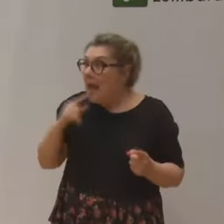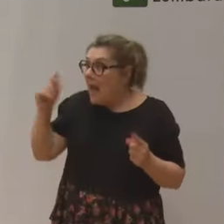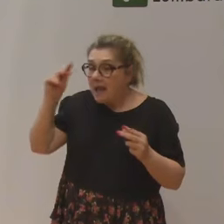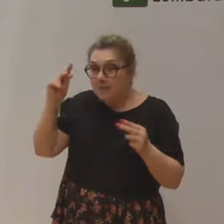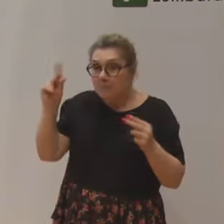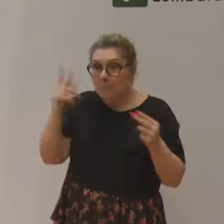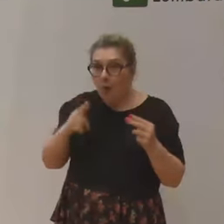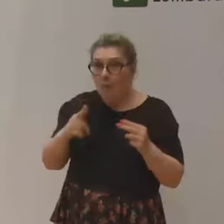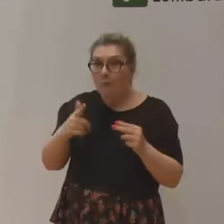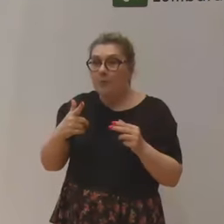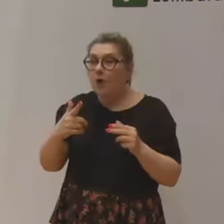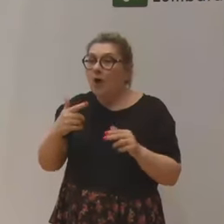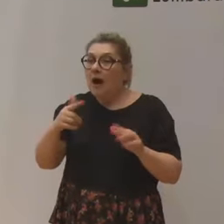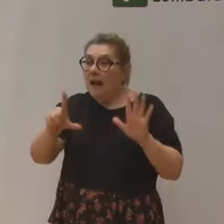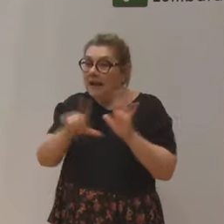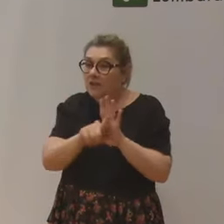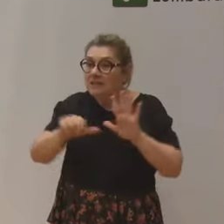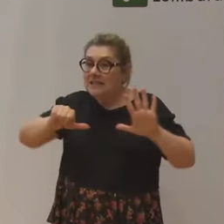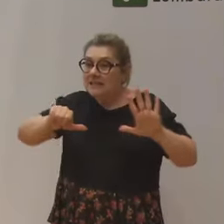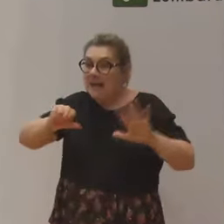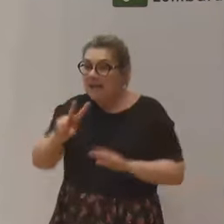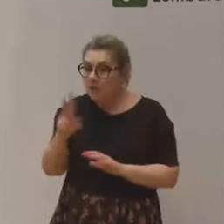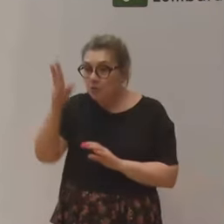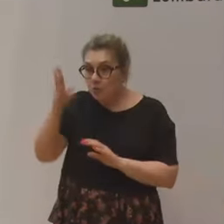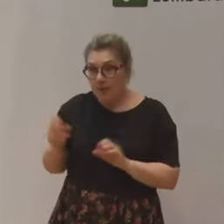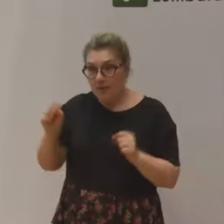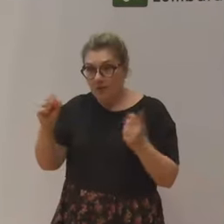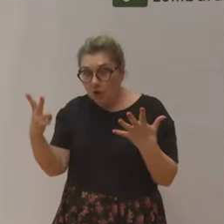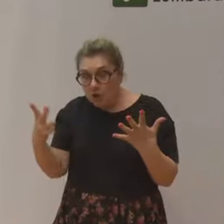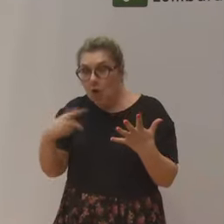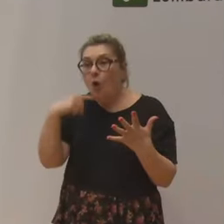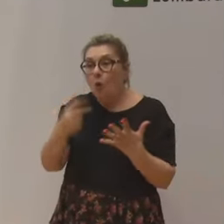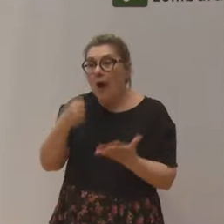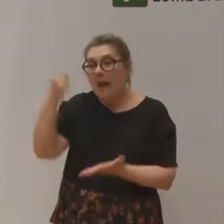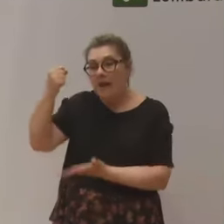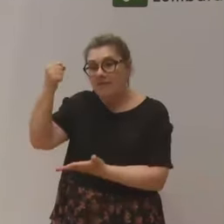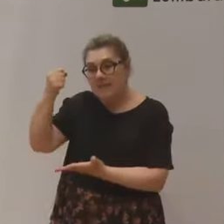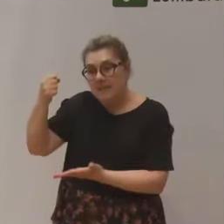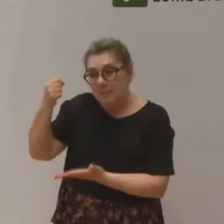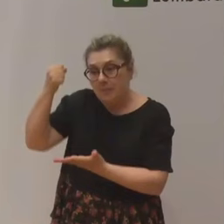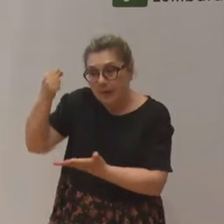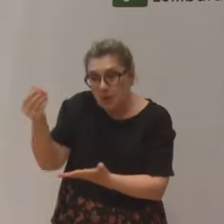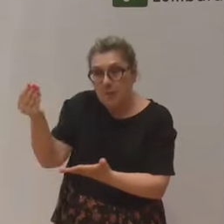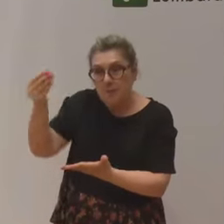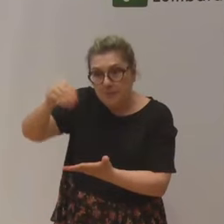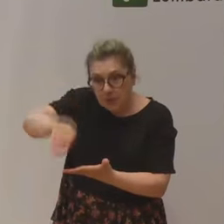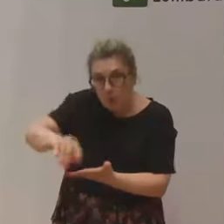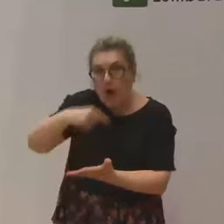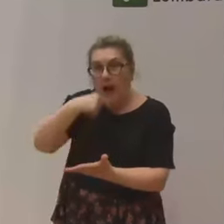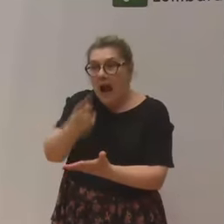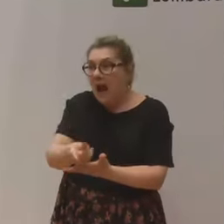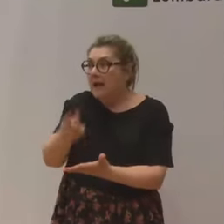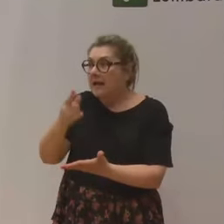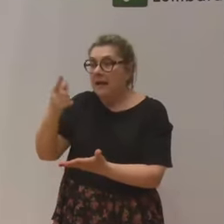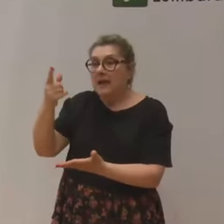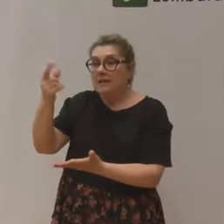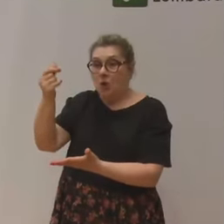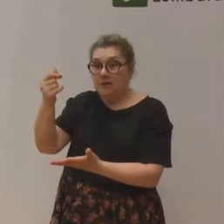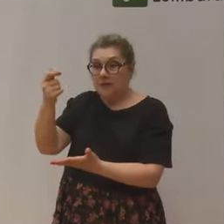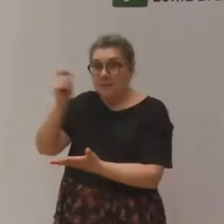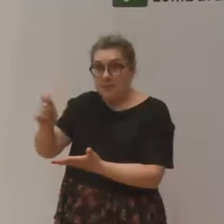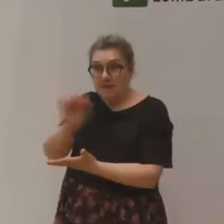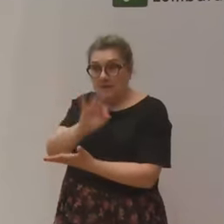nella 62-18, l'ultima, è quella di fare un investimento ulteriore, anche attraverso le risorse non spese,